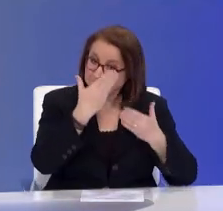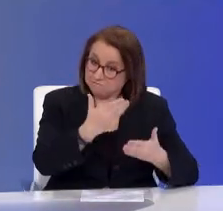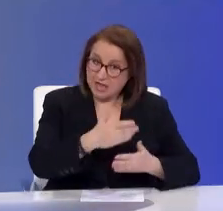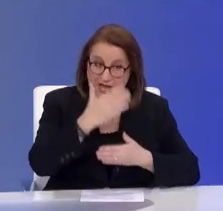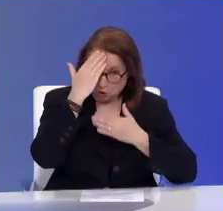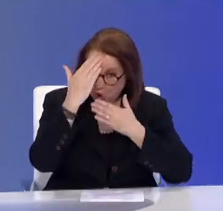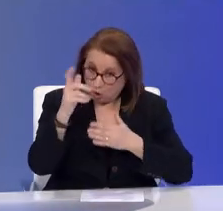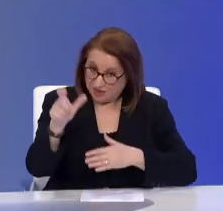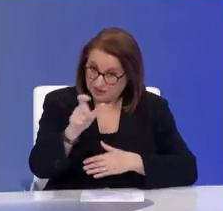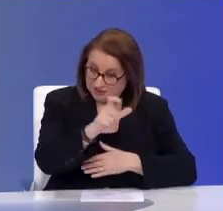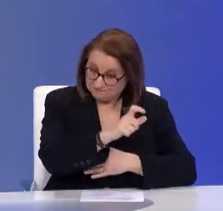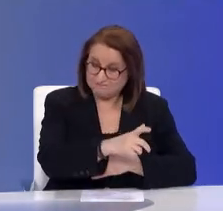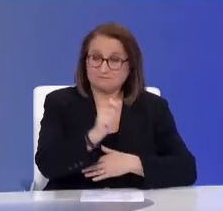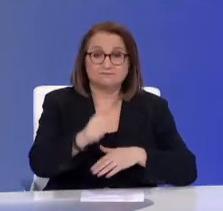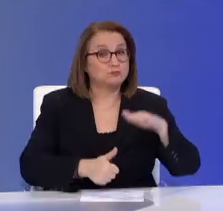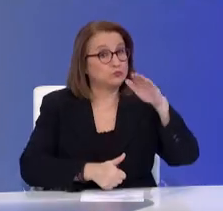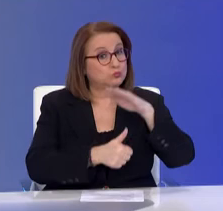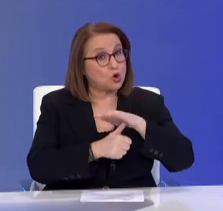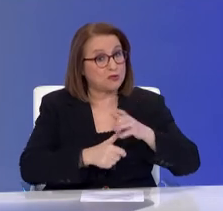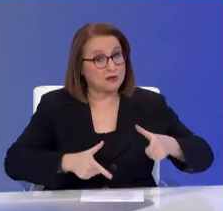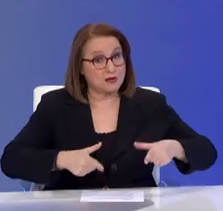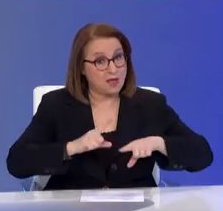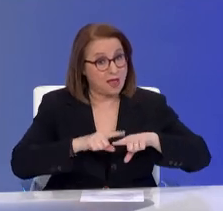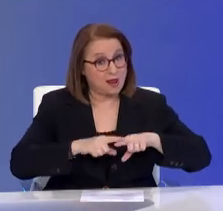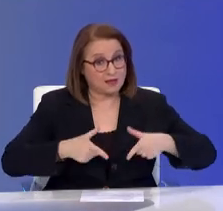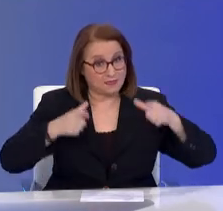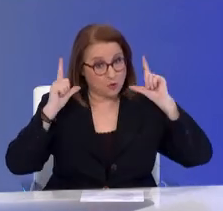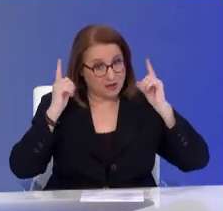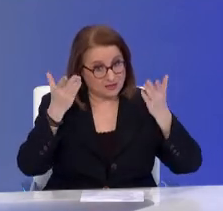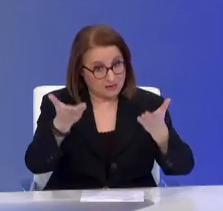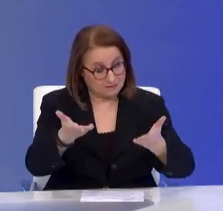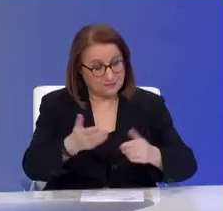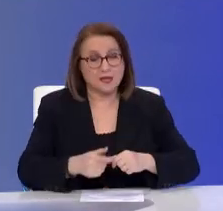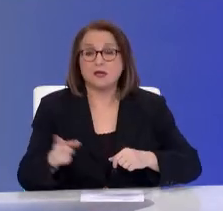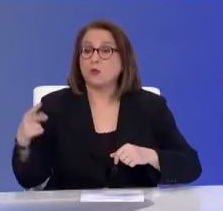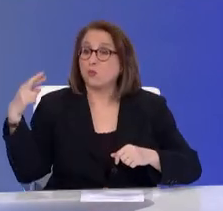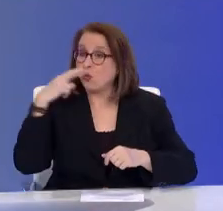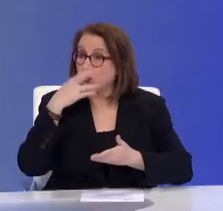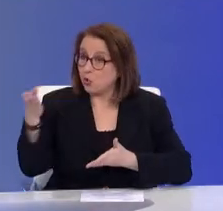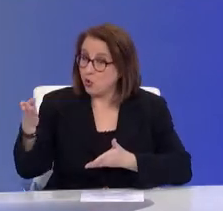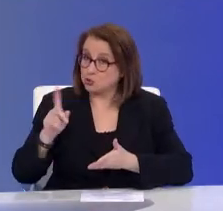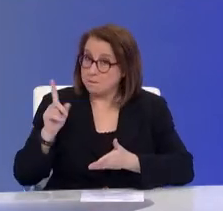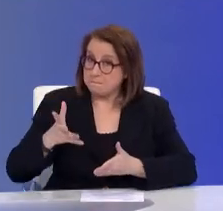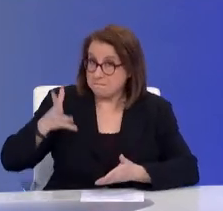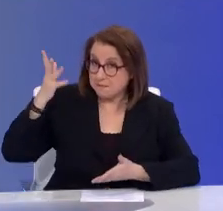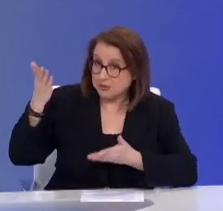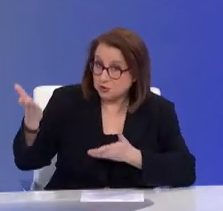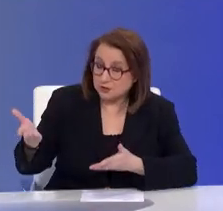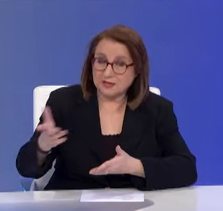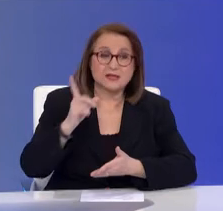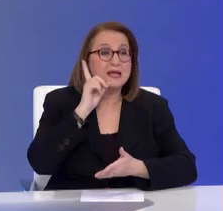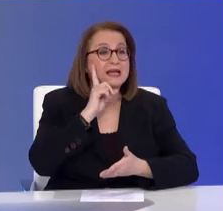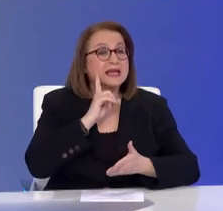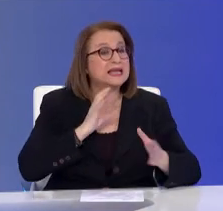Εξοχότητά σας, Πρόεδρε της Ελληνικής Δημοκρατίας και Πρωθυπουργέ, κύριε Μητσοτάκη, πρέσβεις, κυρίες